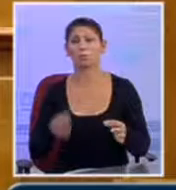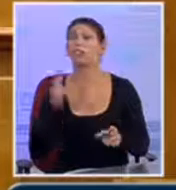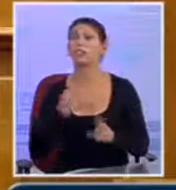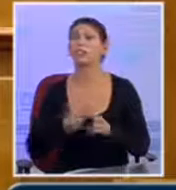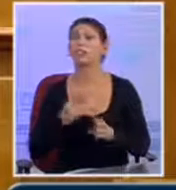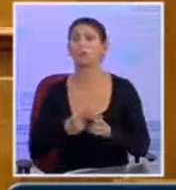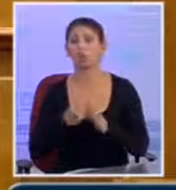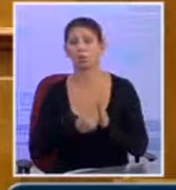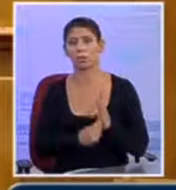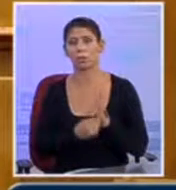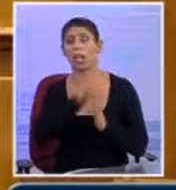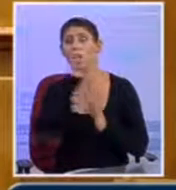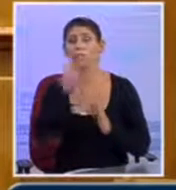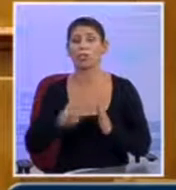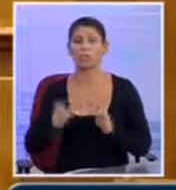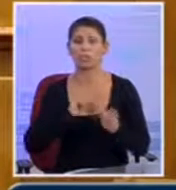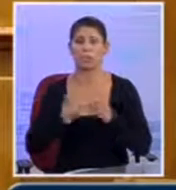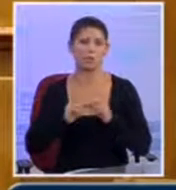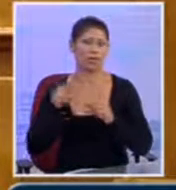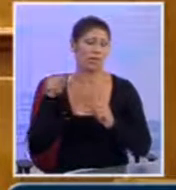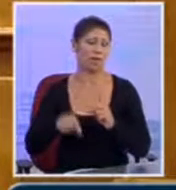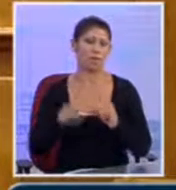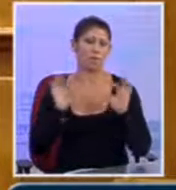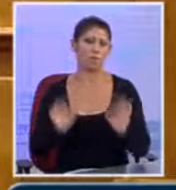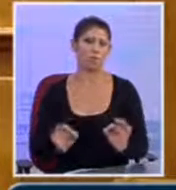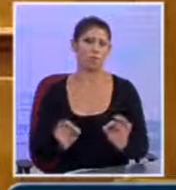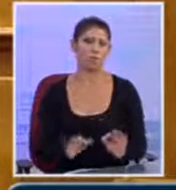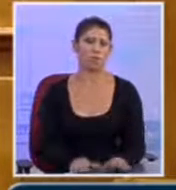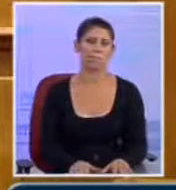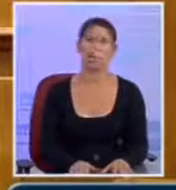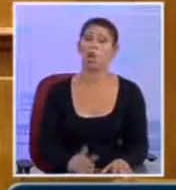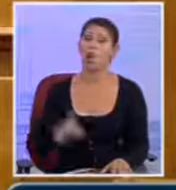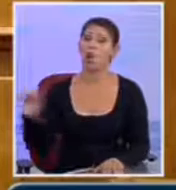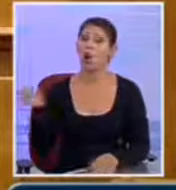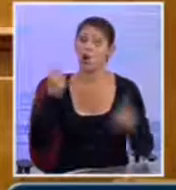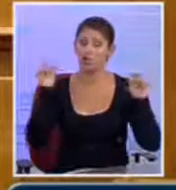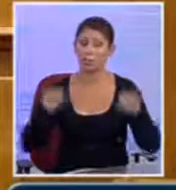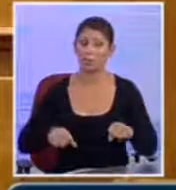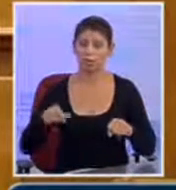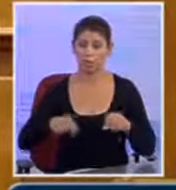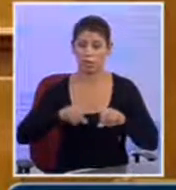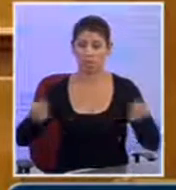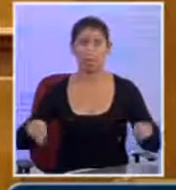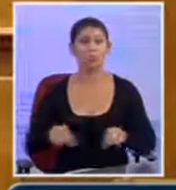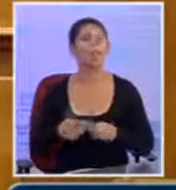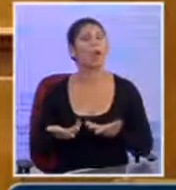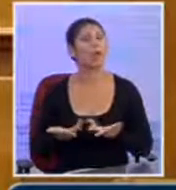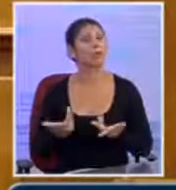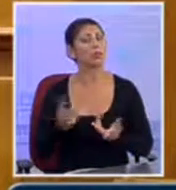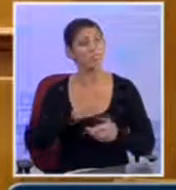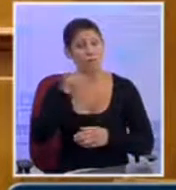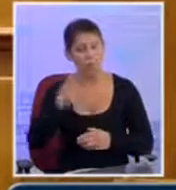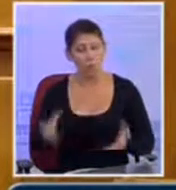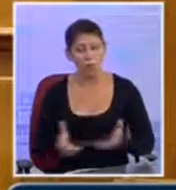σημαντικό κριτήριο. Η βιωσιμότητα της συμφωνίας αυτής καθεαυτής. Όλοι θα συμφωνήσουμε σε αυτή την αίθουσα ότι η βιωσιμότητά της